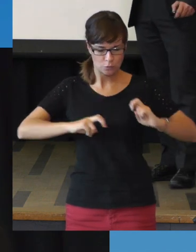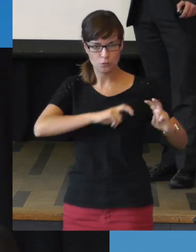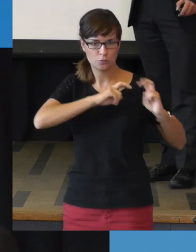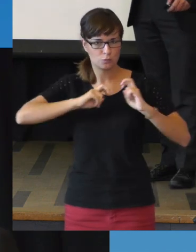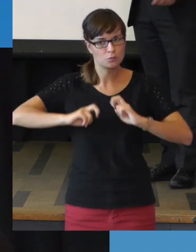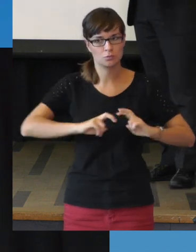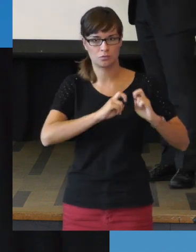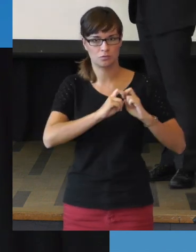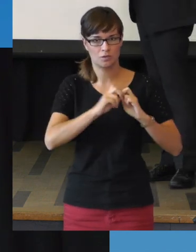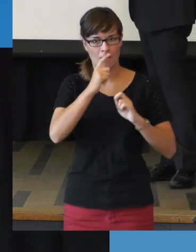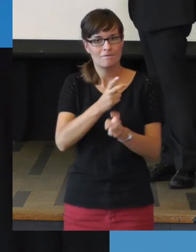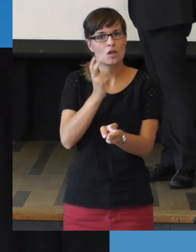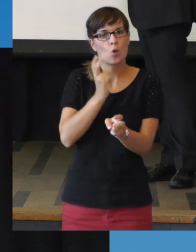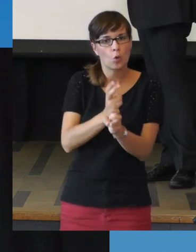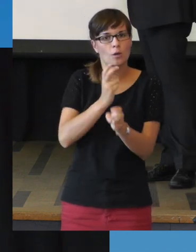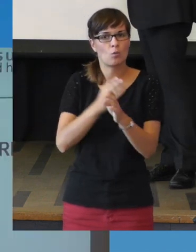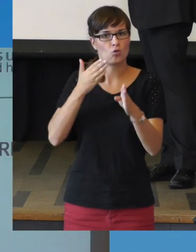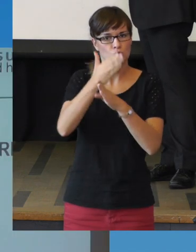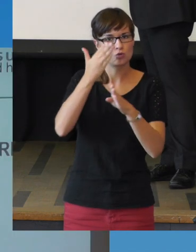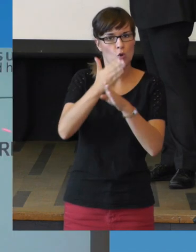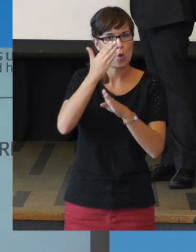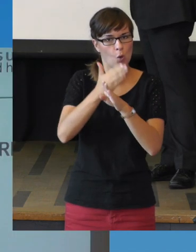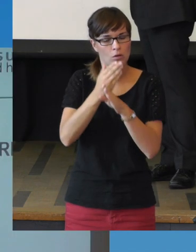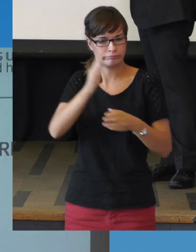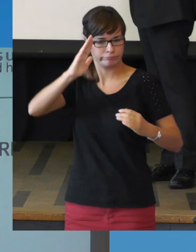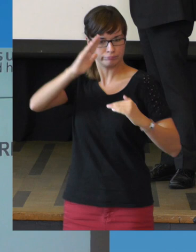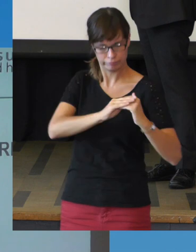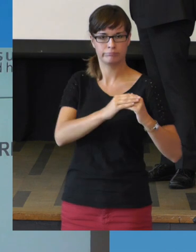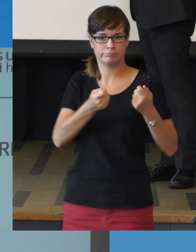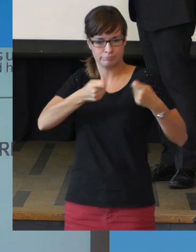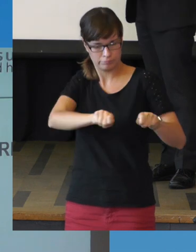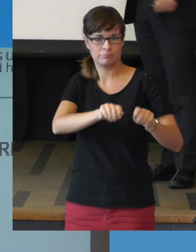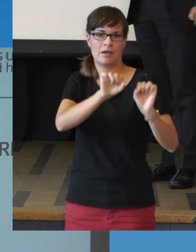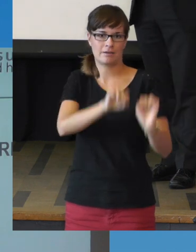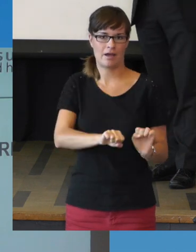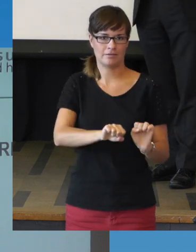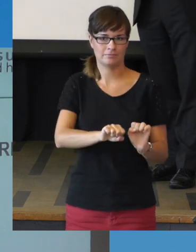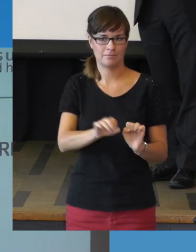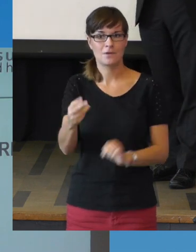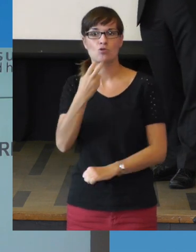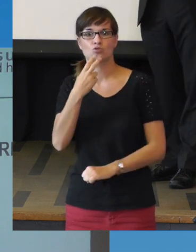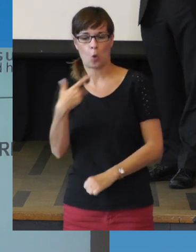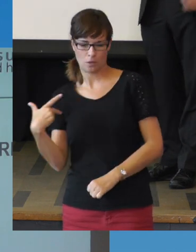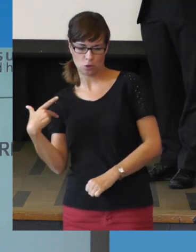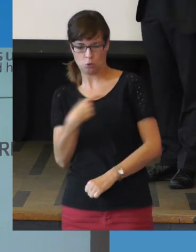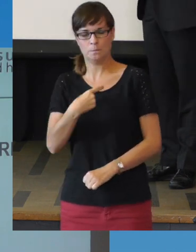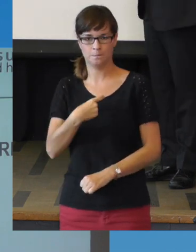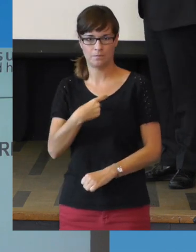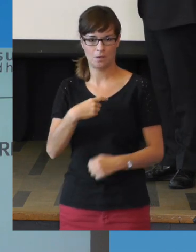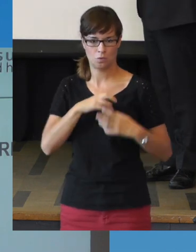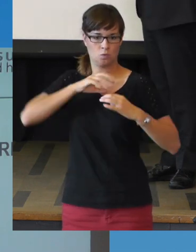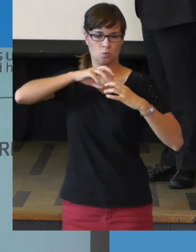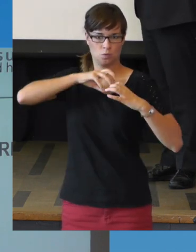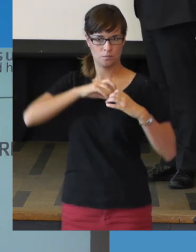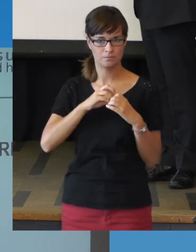die nicht auftreten sollen, verödet, entweder über Hochfrequenzstrom, das heißt die Katheterspitze wird erhitzt,